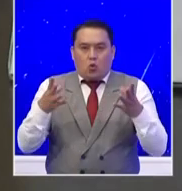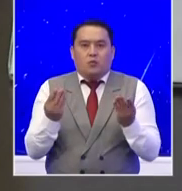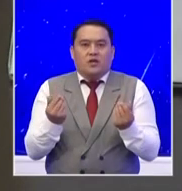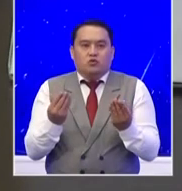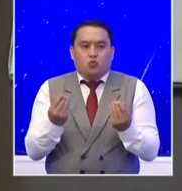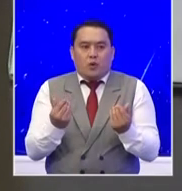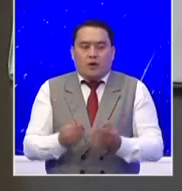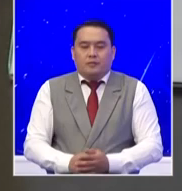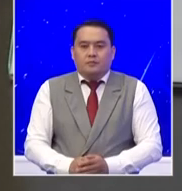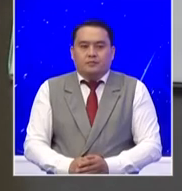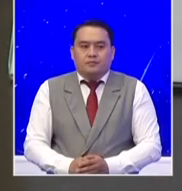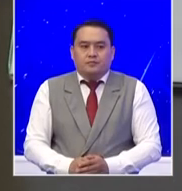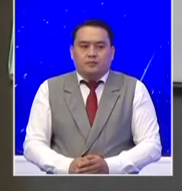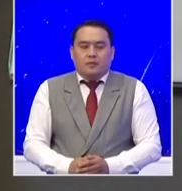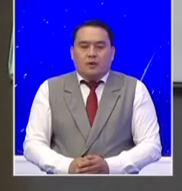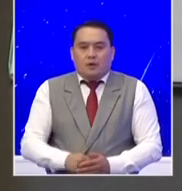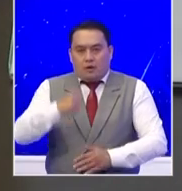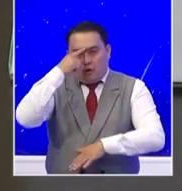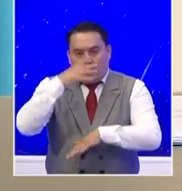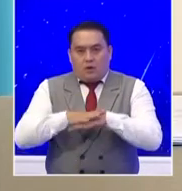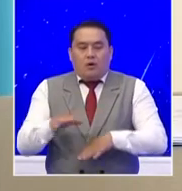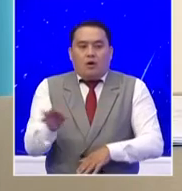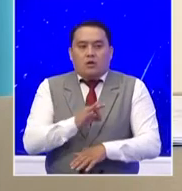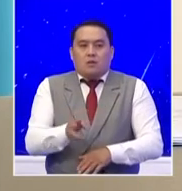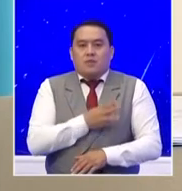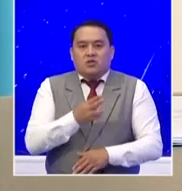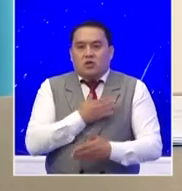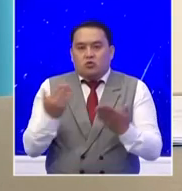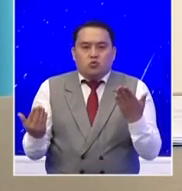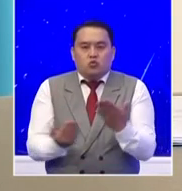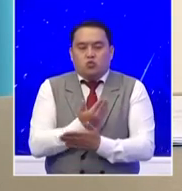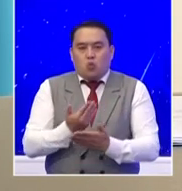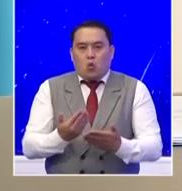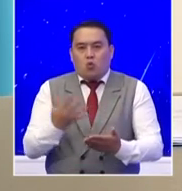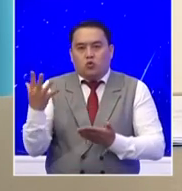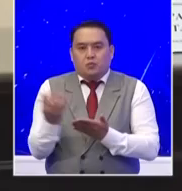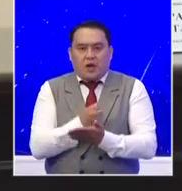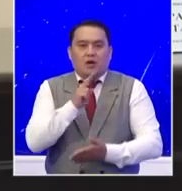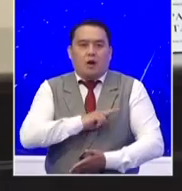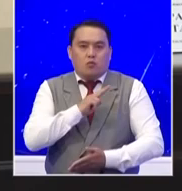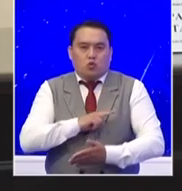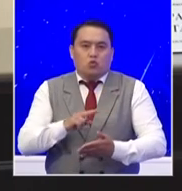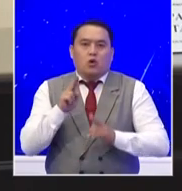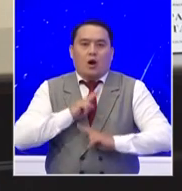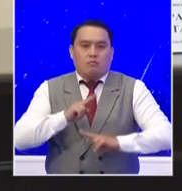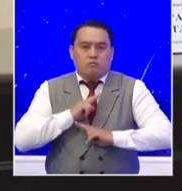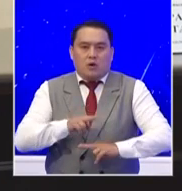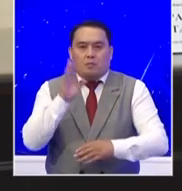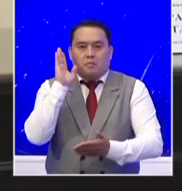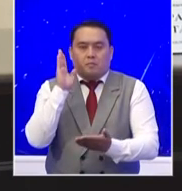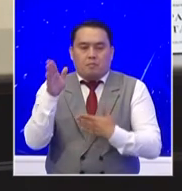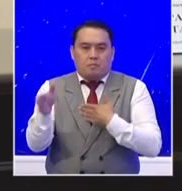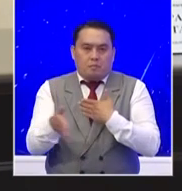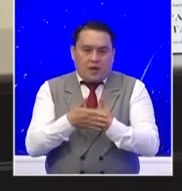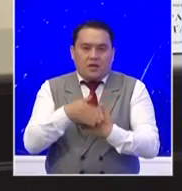сумма. Глава региона Амандык Баталов пожелал новому градоначальнику успехов на новом поприще и поставил перед ним